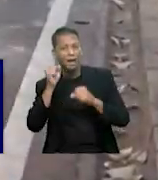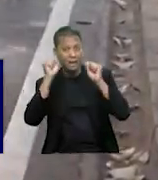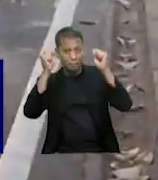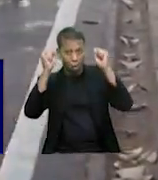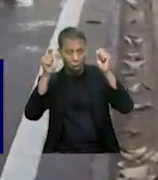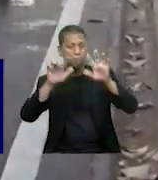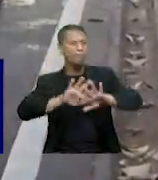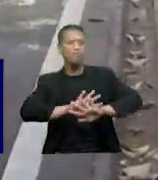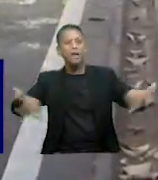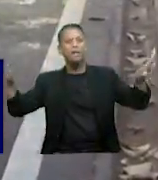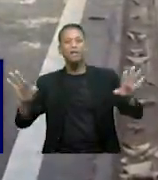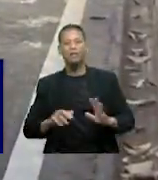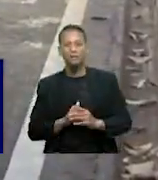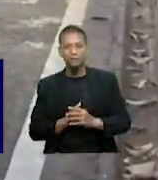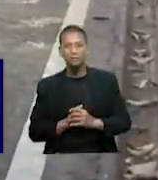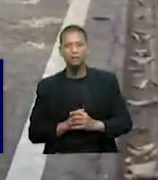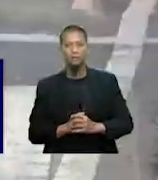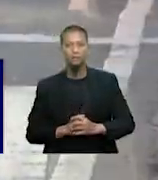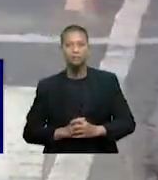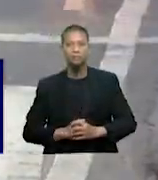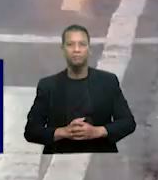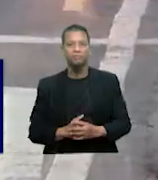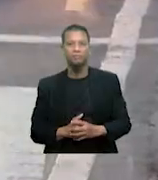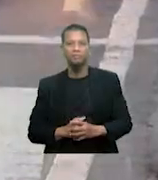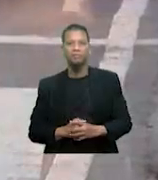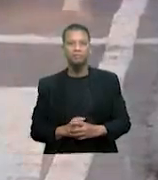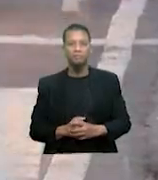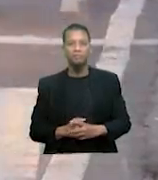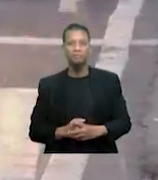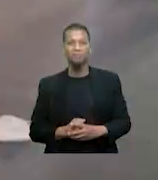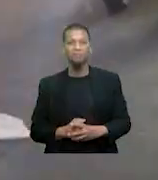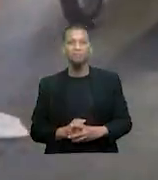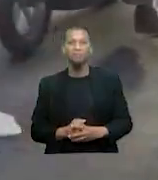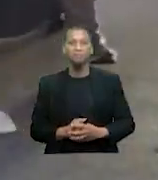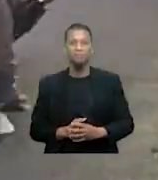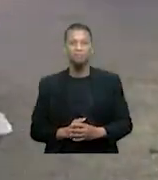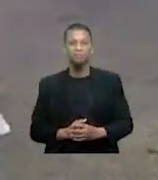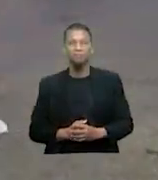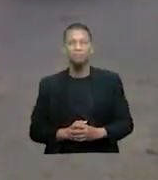Dari Jakarta, Rani Sanjaya, iNews melaporkan.